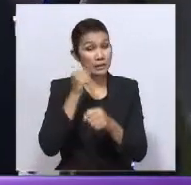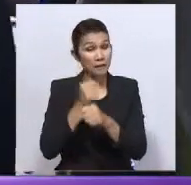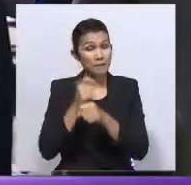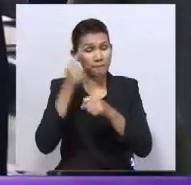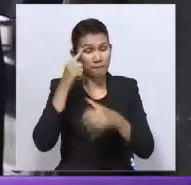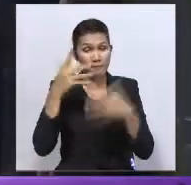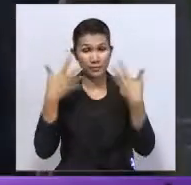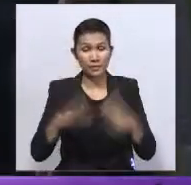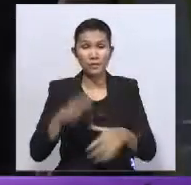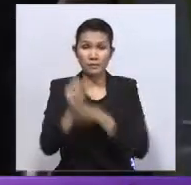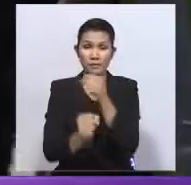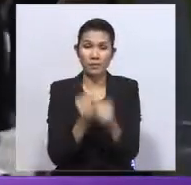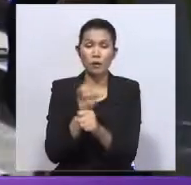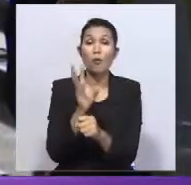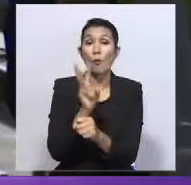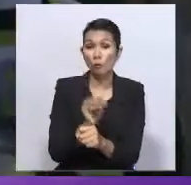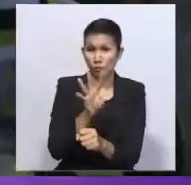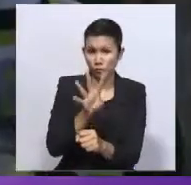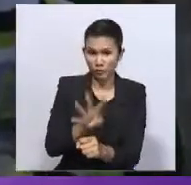ายในปี